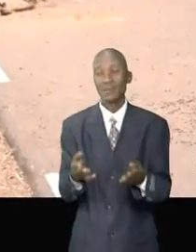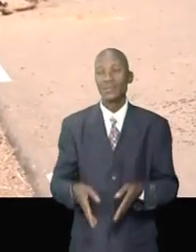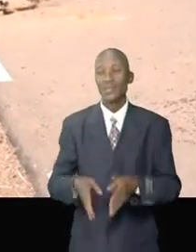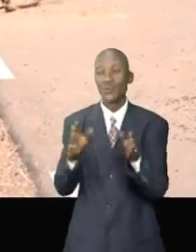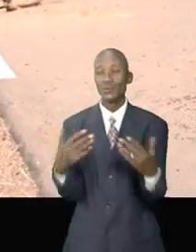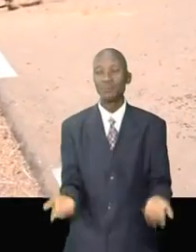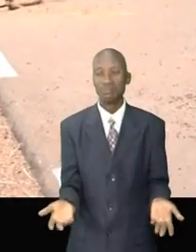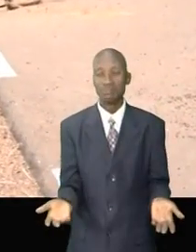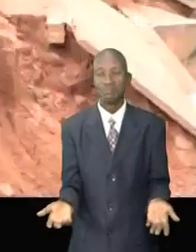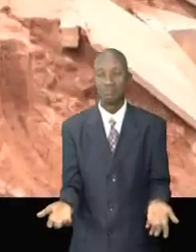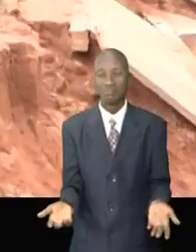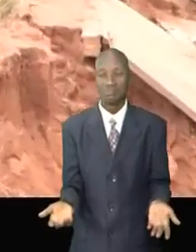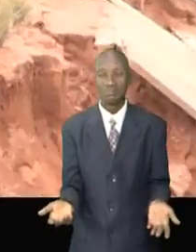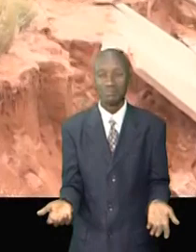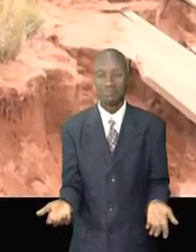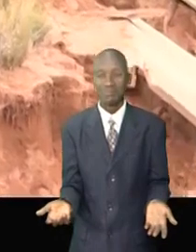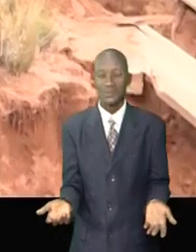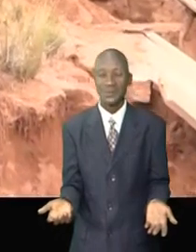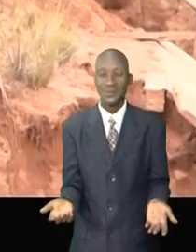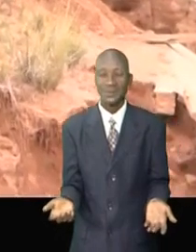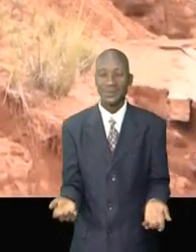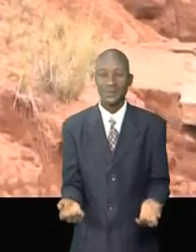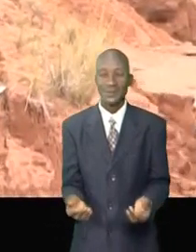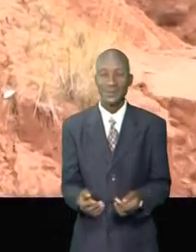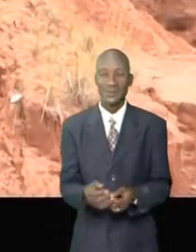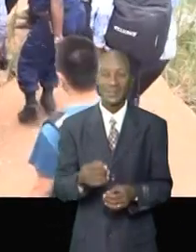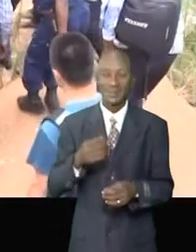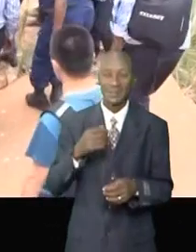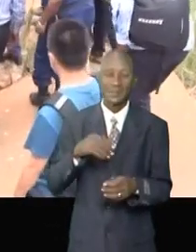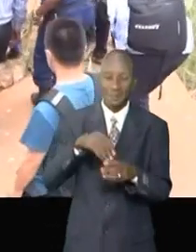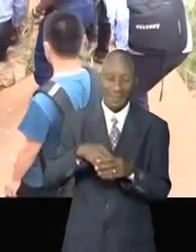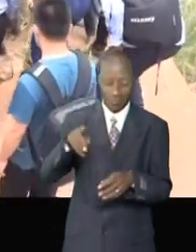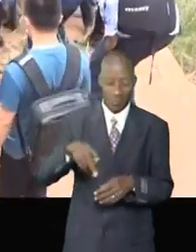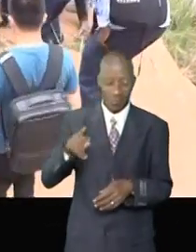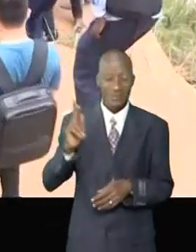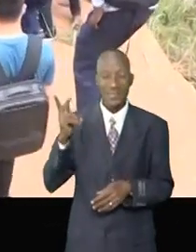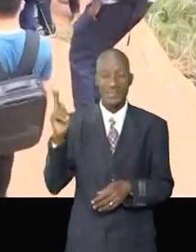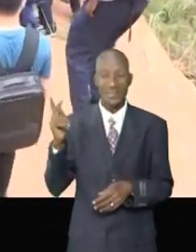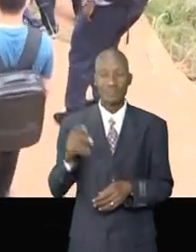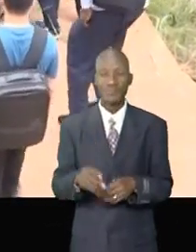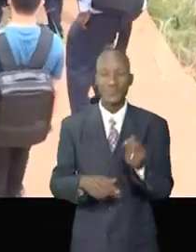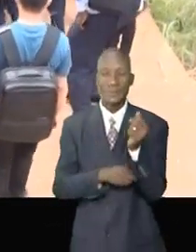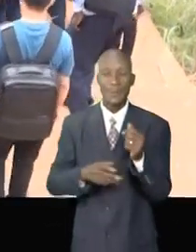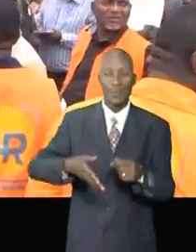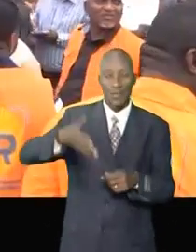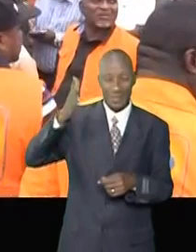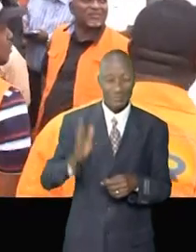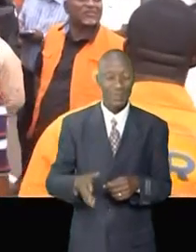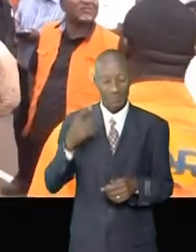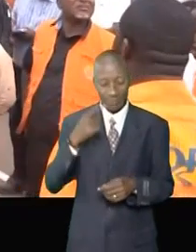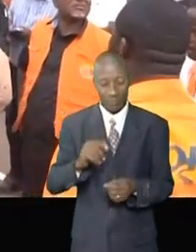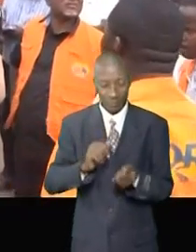compris entre Pont Luangé et Pont Louvois dans la province du Kasaï. Les experts de la cellule infrastructure